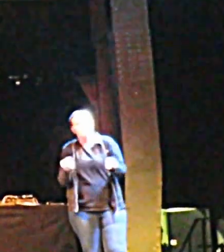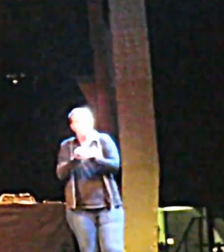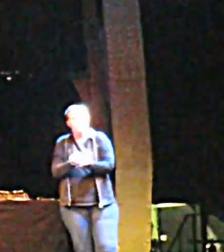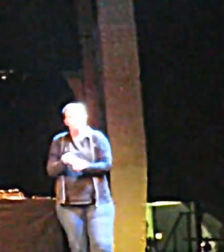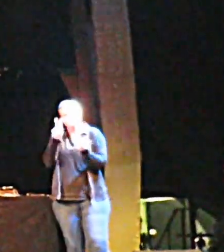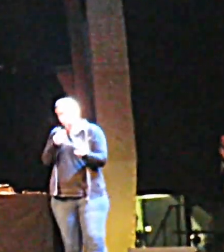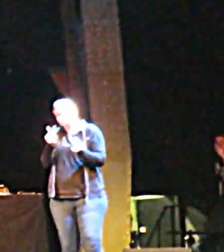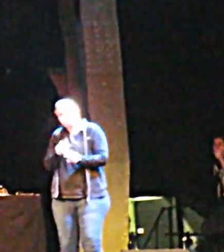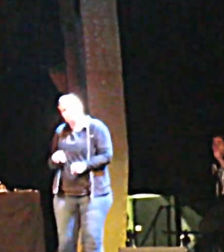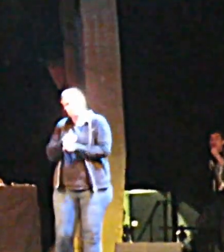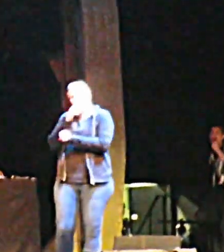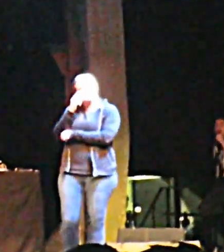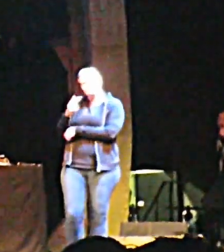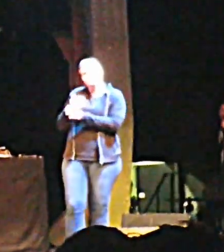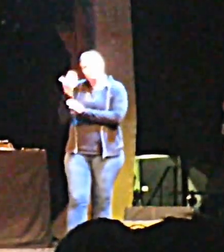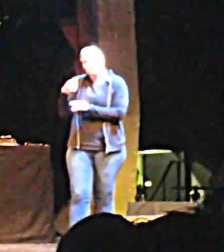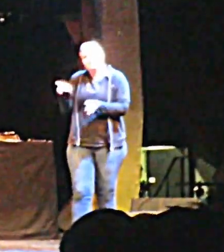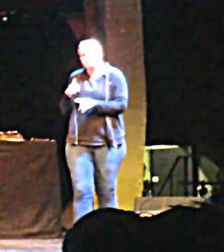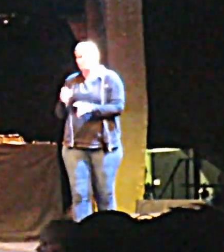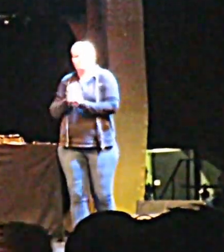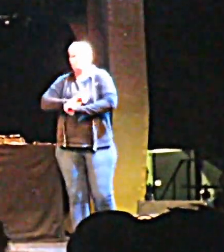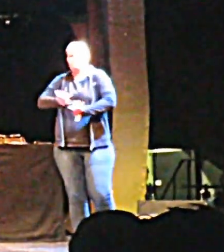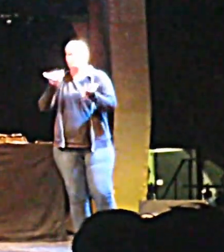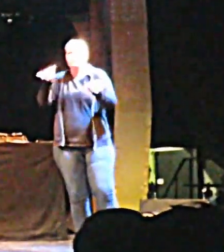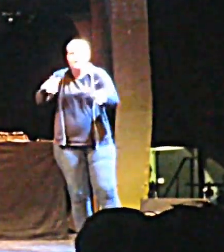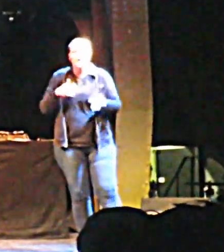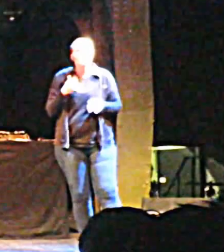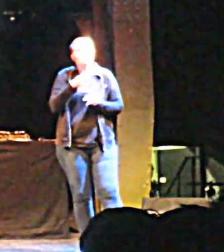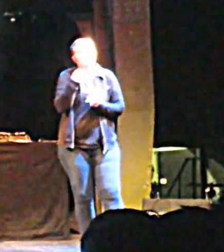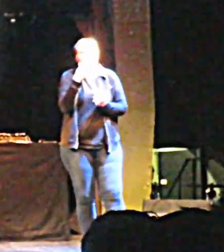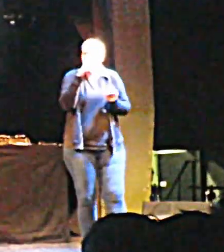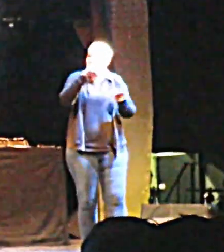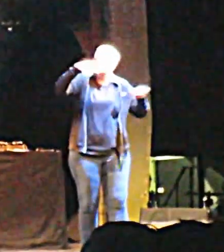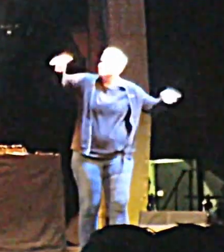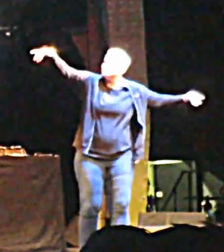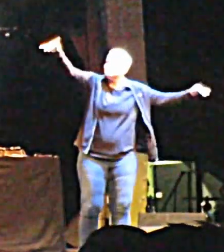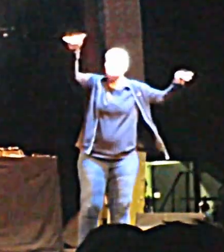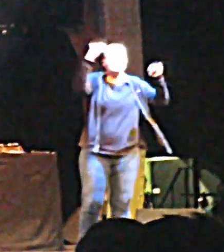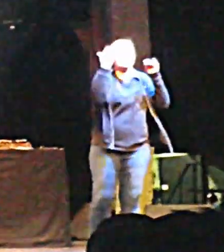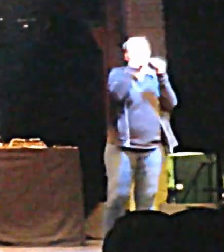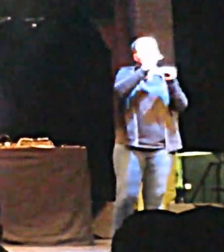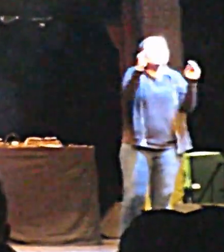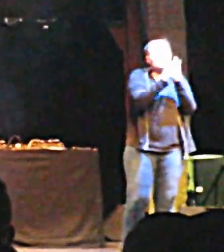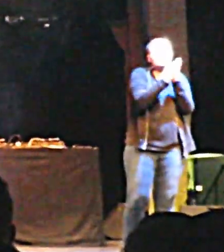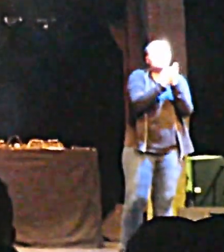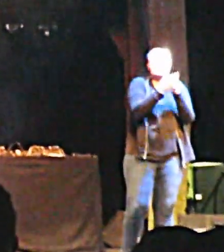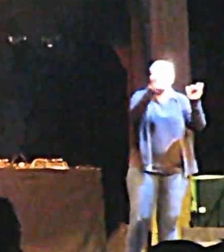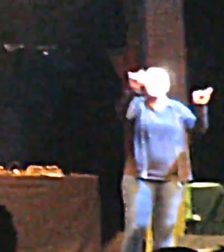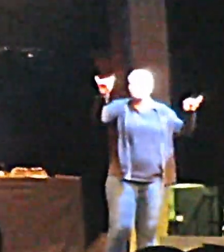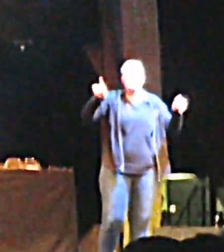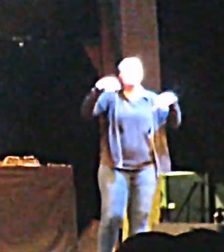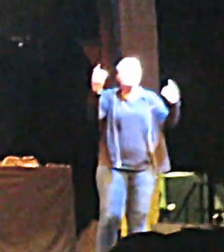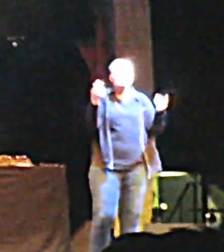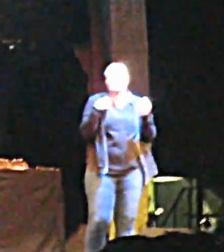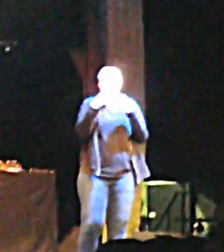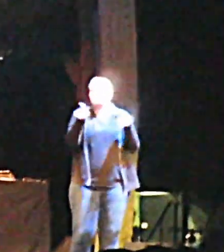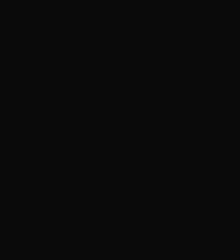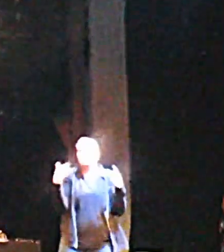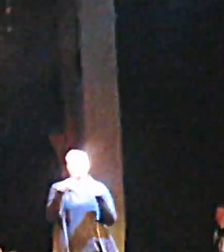Alpen draußen. Wir haben ja an verschiedenen Stellen, die sind irgendwo frei, könnt ihr euch informieren. Der nächste Track ist Kryptologie.